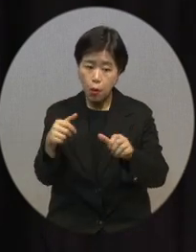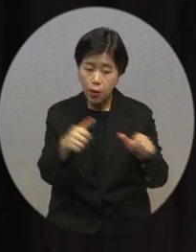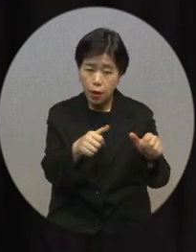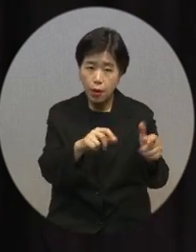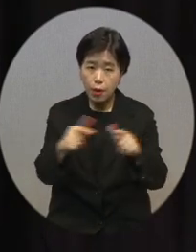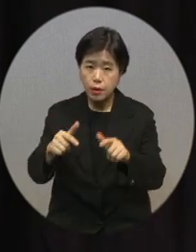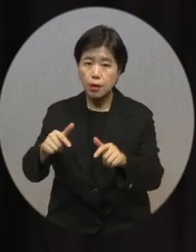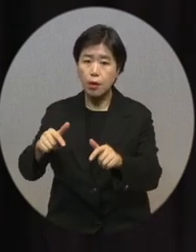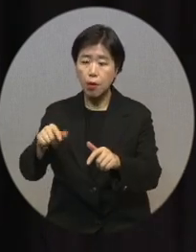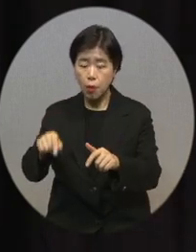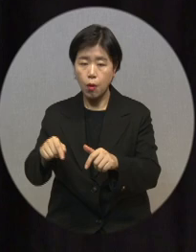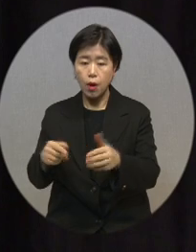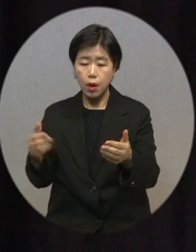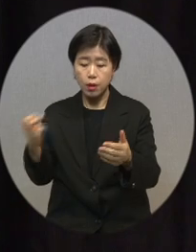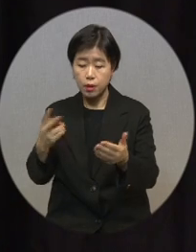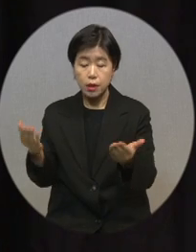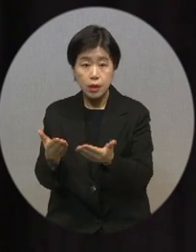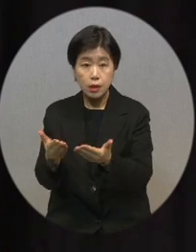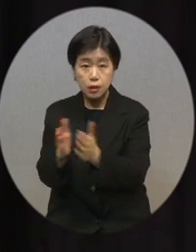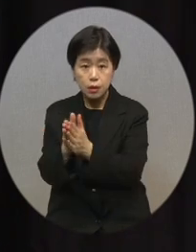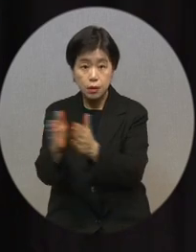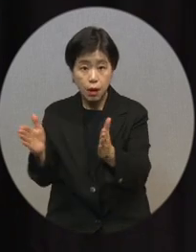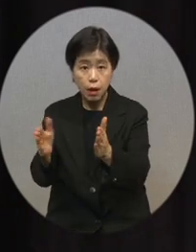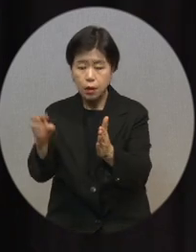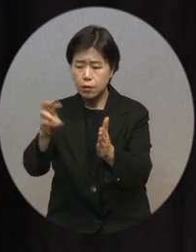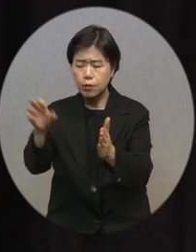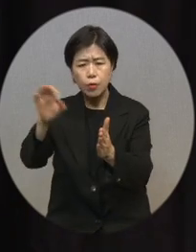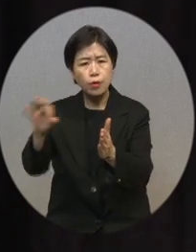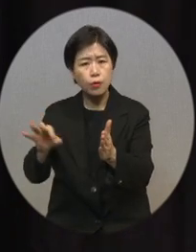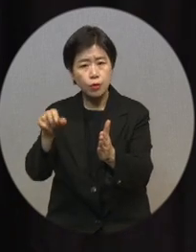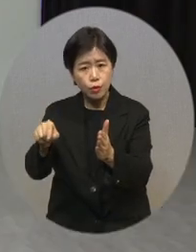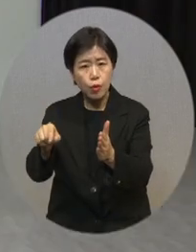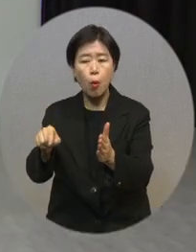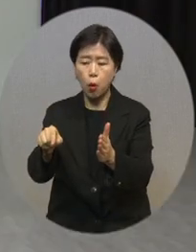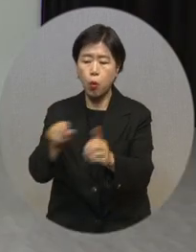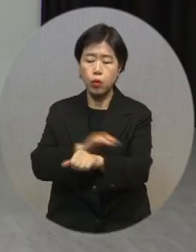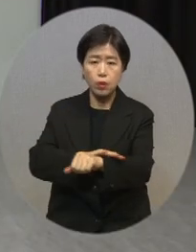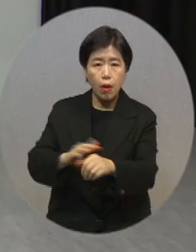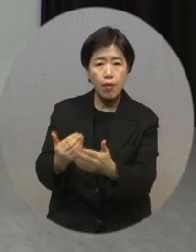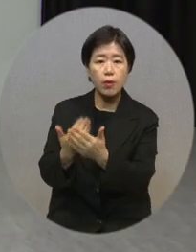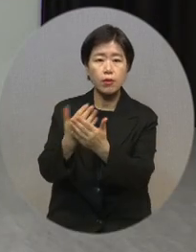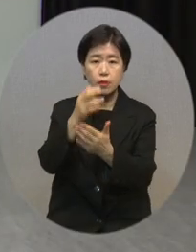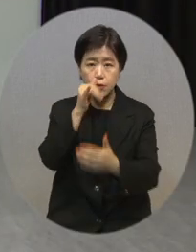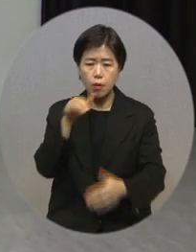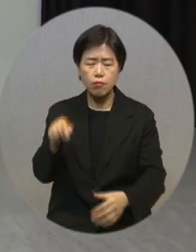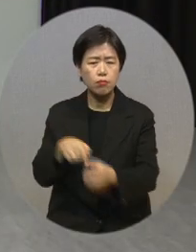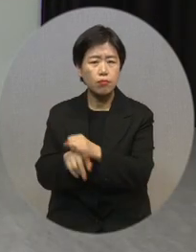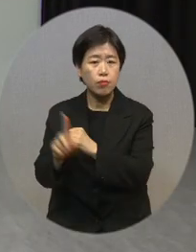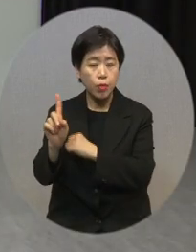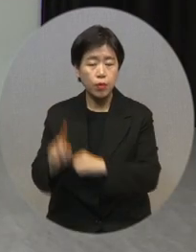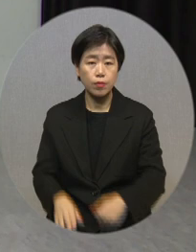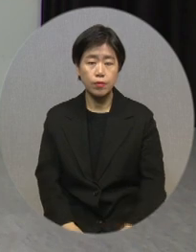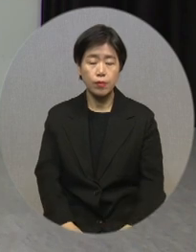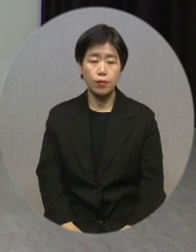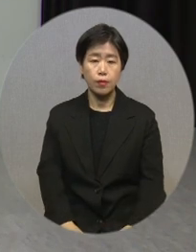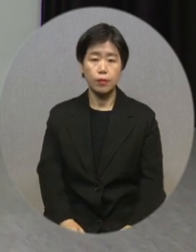재취업률 30%는 이게 무슨 의미입니까? 그 실업급여를